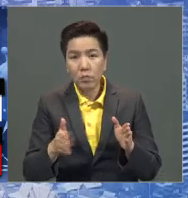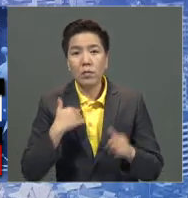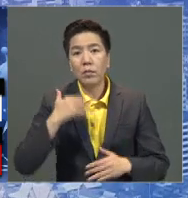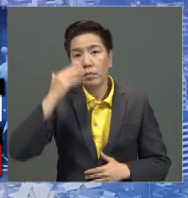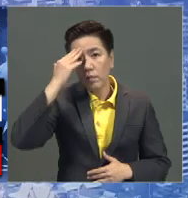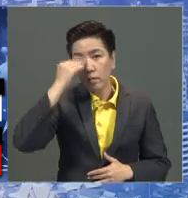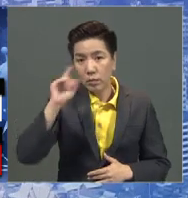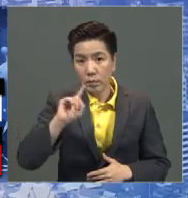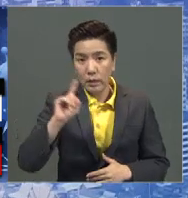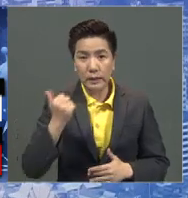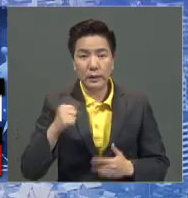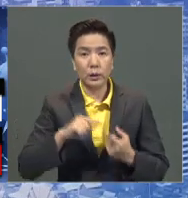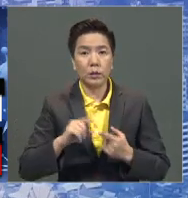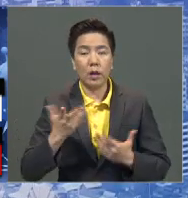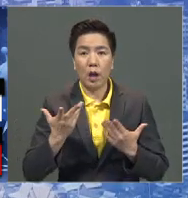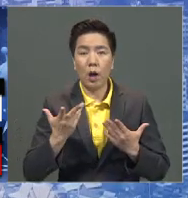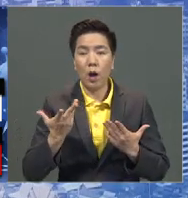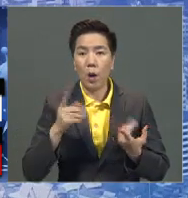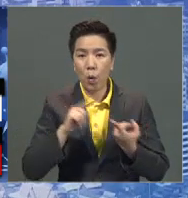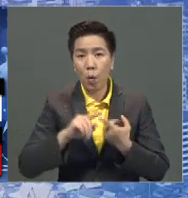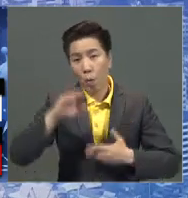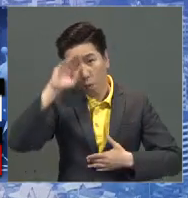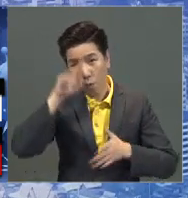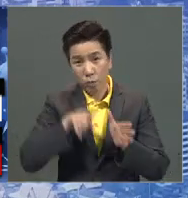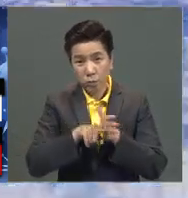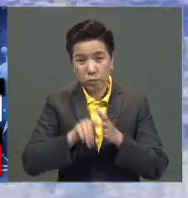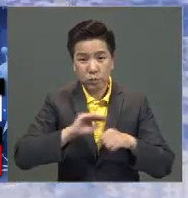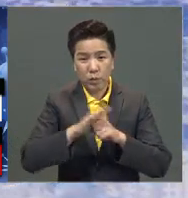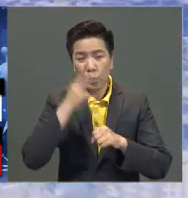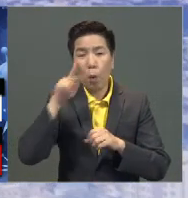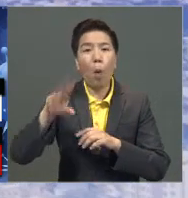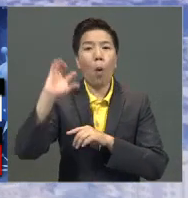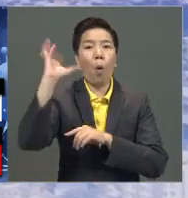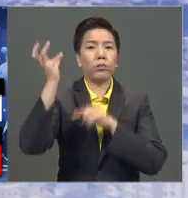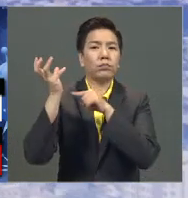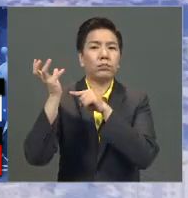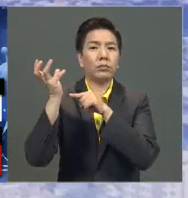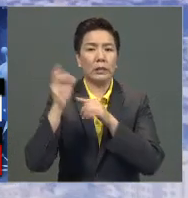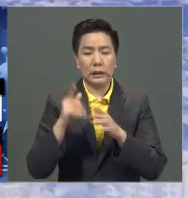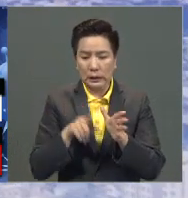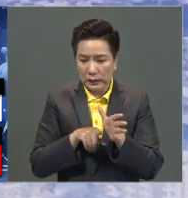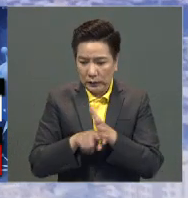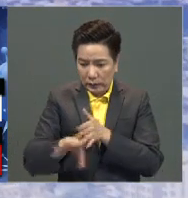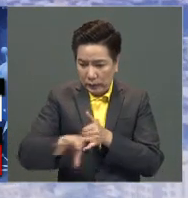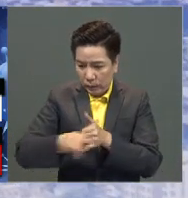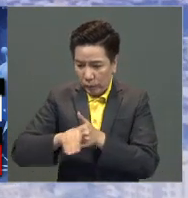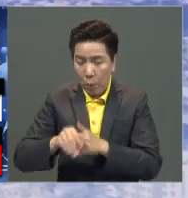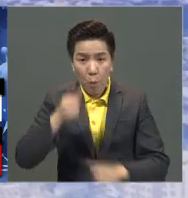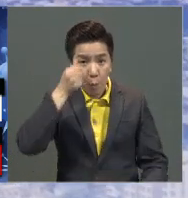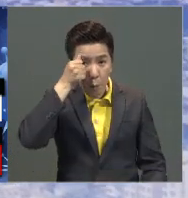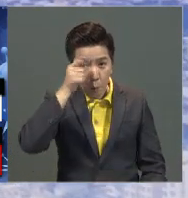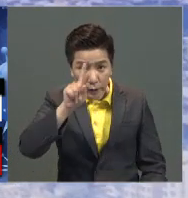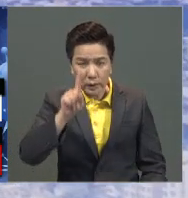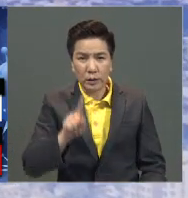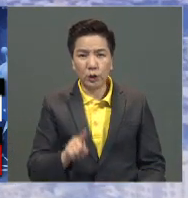าถ้าเราดูสถานการณ์โลกในปัจจุบันจะพบว่ามีการติดเชื้อทั่วโลกเนี่ยเฉลี่ยวันละเกือบ 200,000